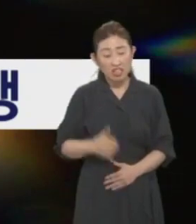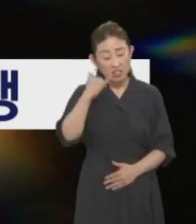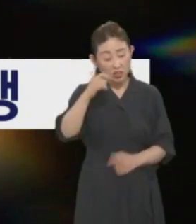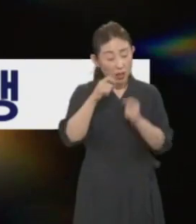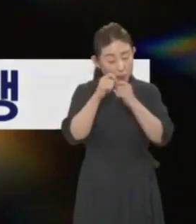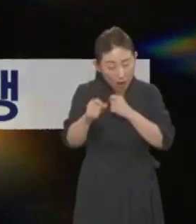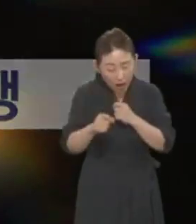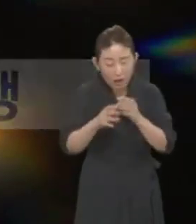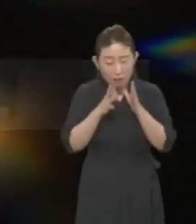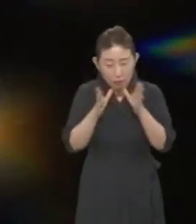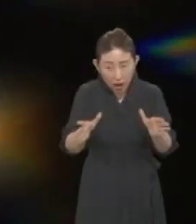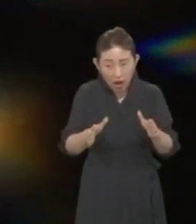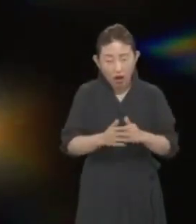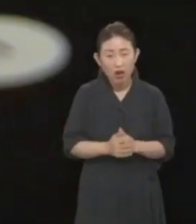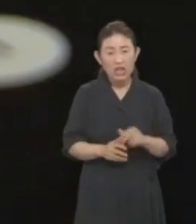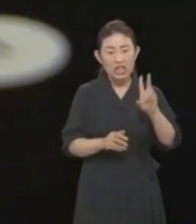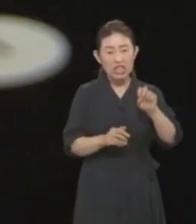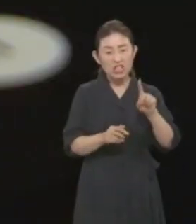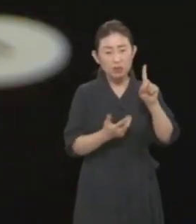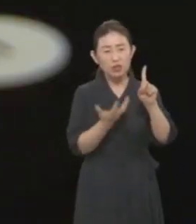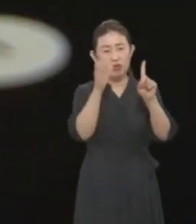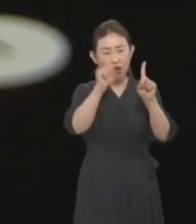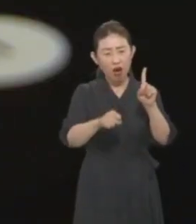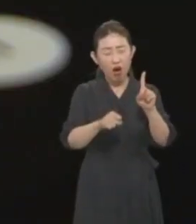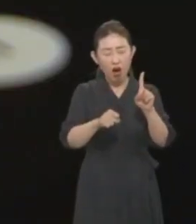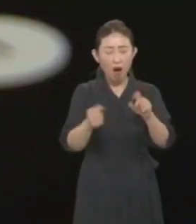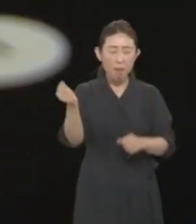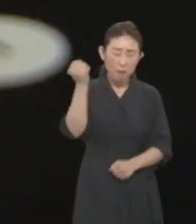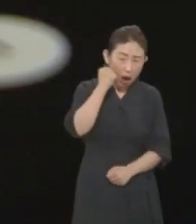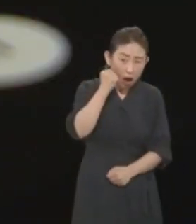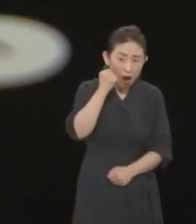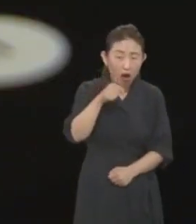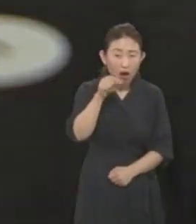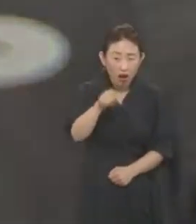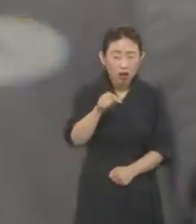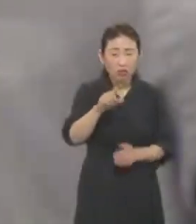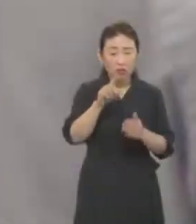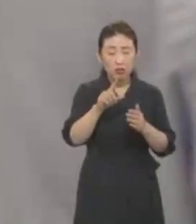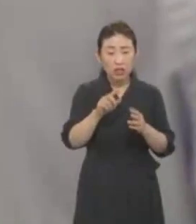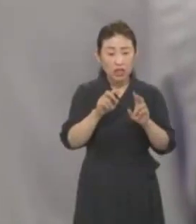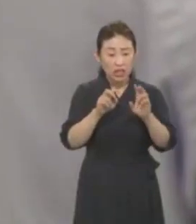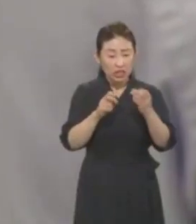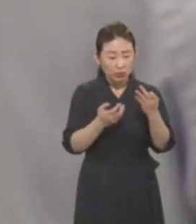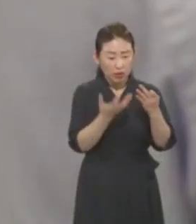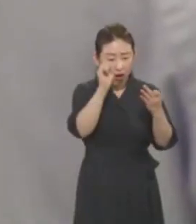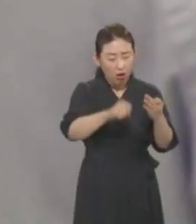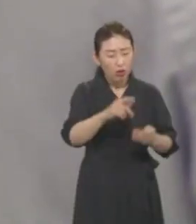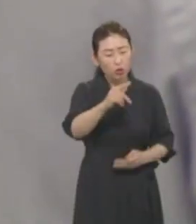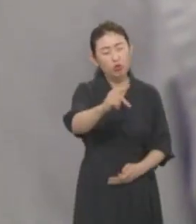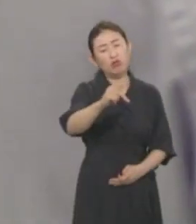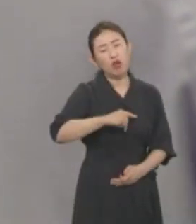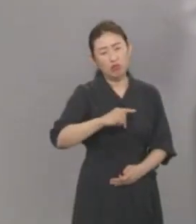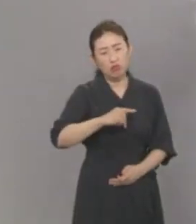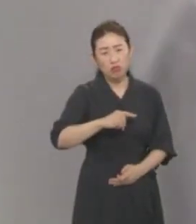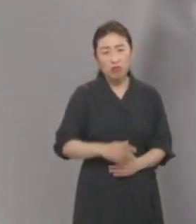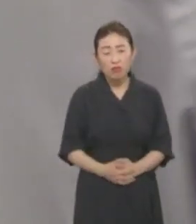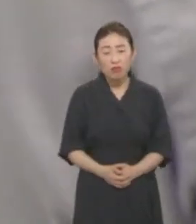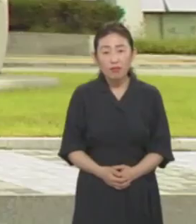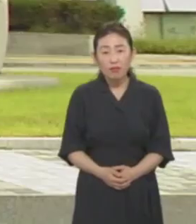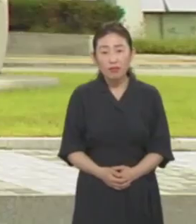속아 피해자 중 일부는 21억 원이나 되는 피해를 입었는데 그 과정에서 14억 원의 대출까지 받기도